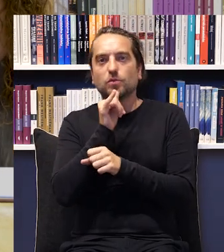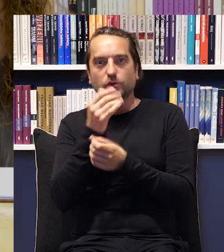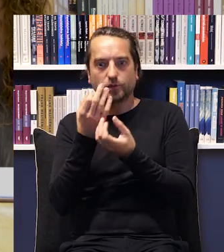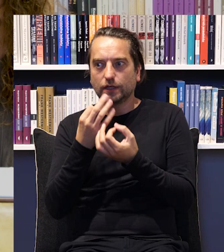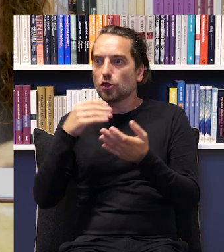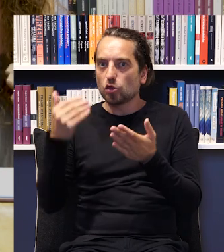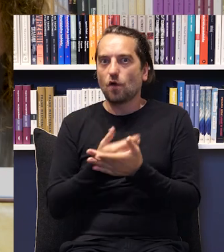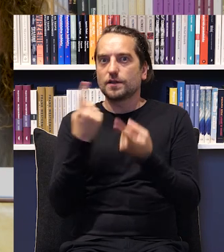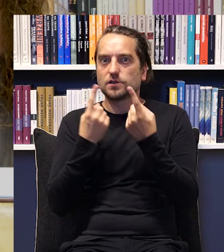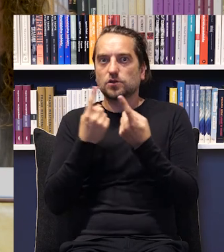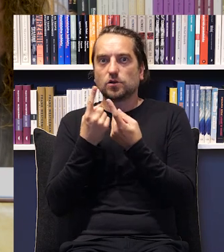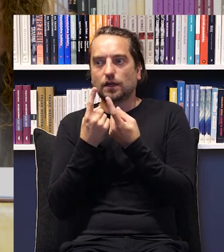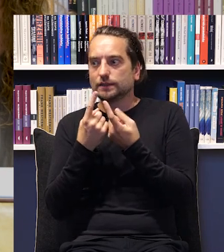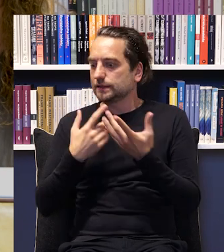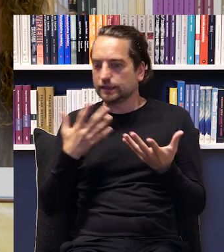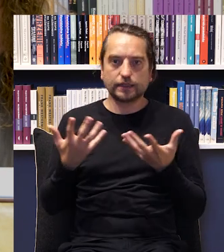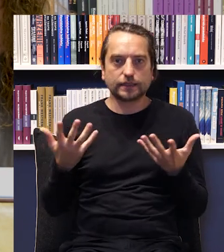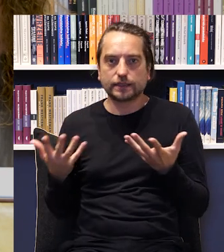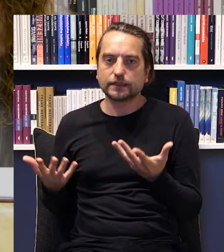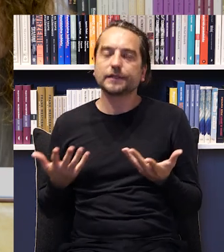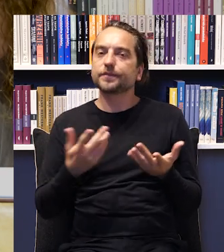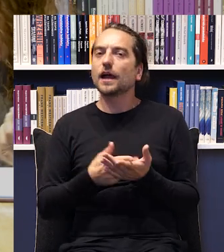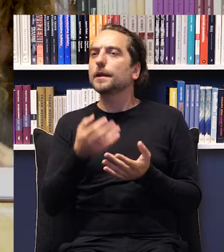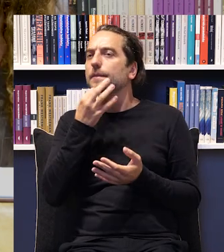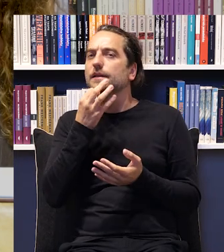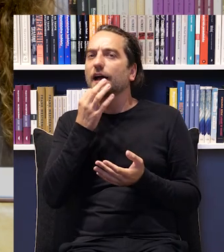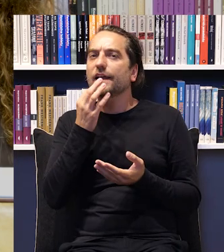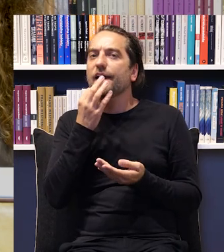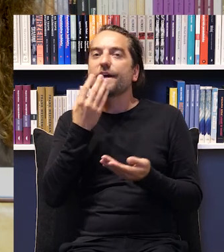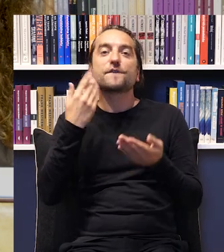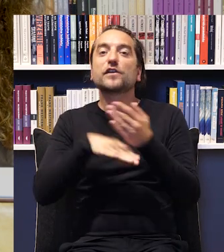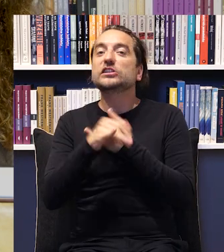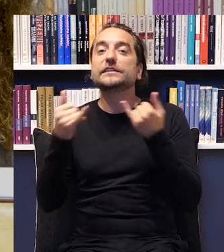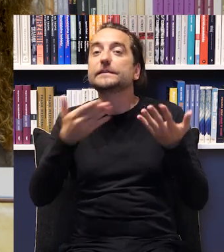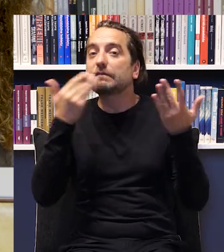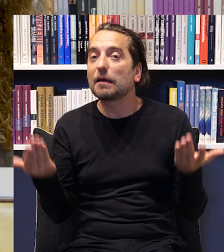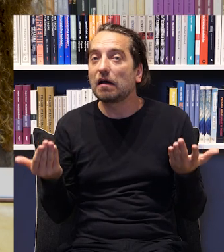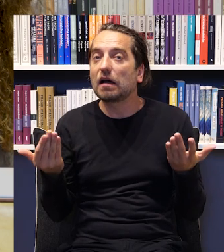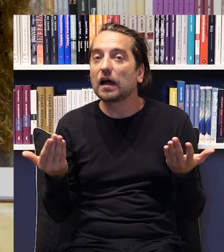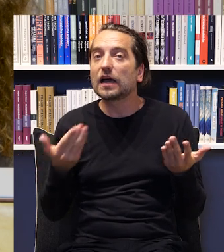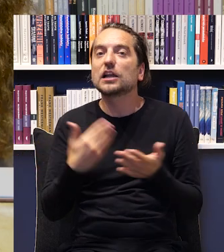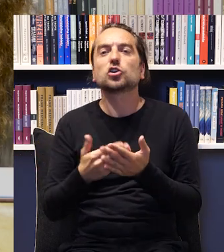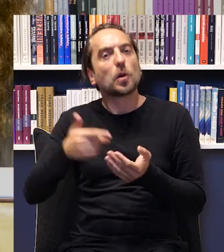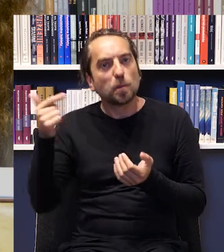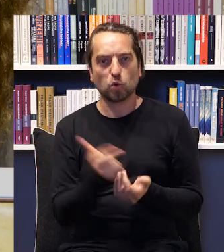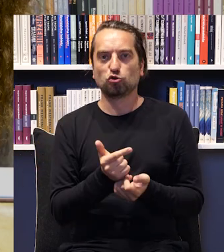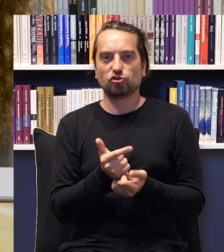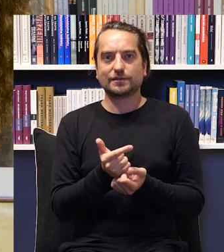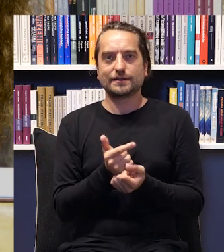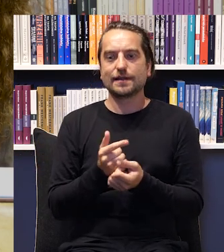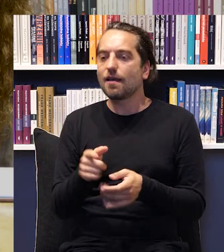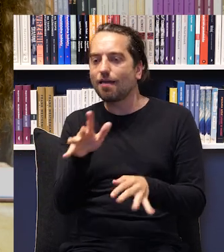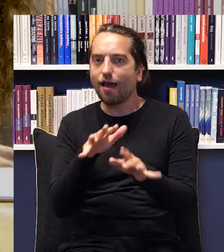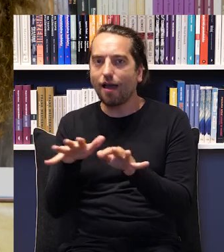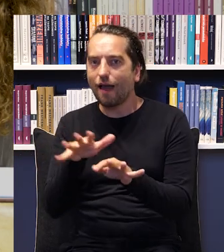nowa odnaleźć. Ale ja cię chciałam zapytać, co to znaczy, że nie ma innego wyjścia, więc trzeba zaklinać? Masz na myśli patriarchat, czy jeszcze